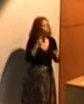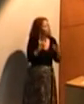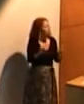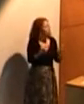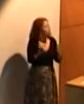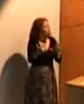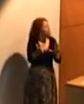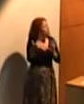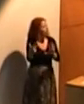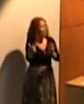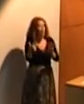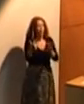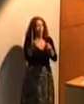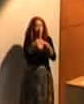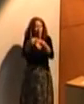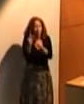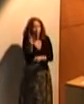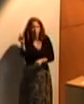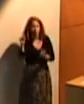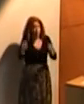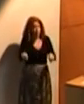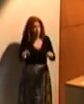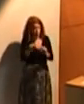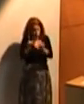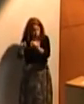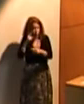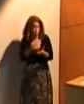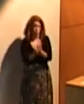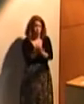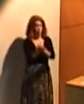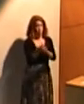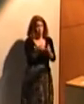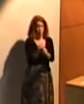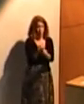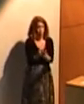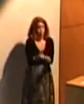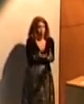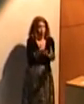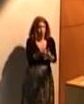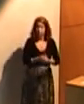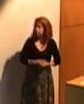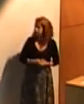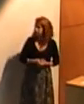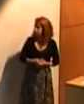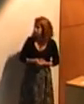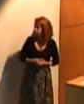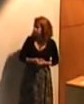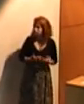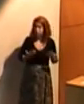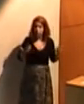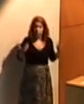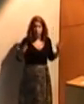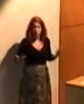7,8 légaux possibles qui permettent de coder des informations et là ça nous amène à nous poser cette question toute simple